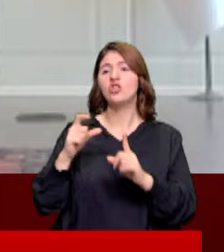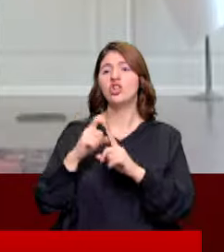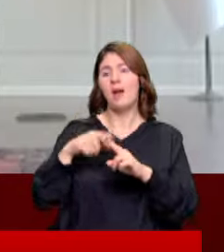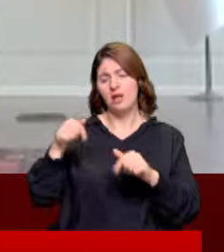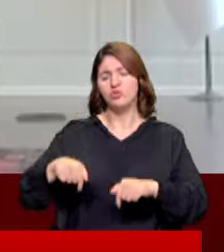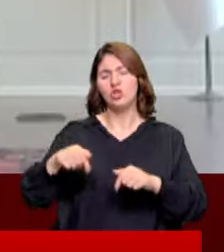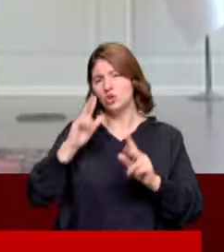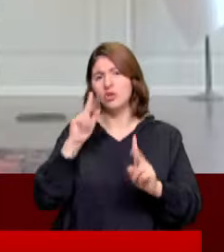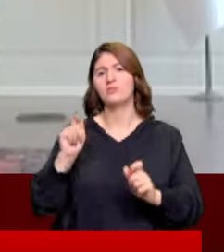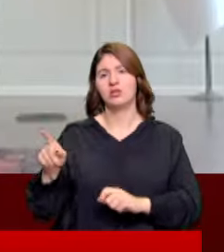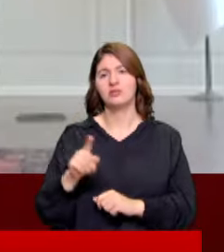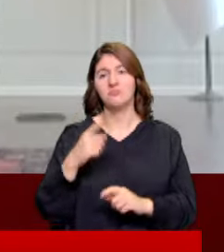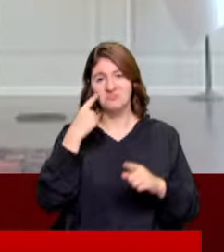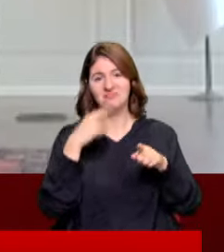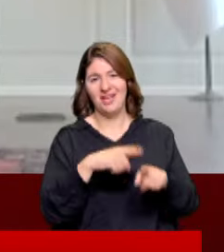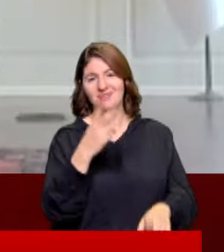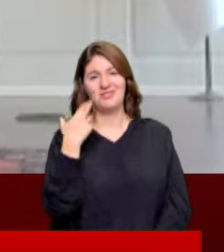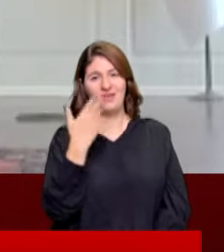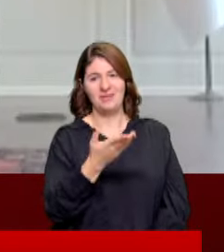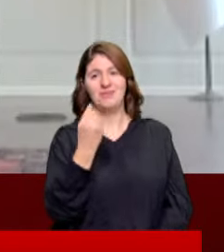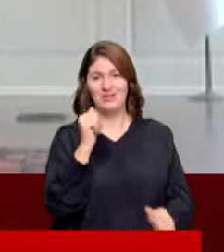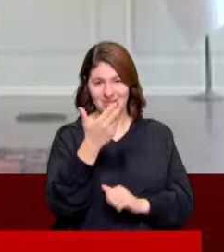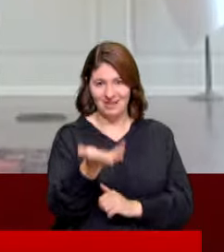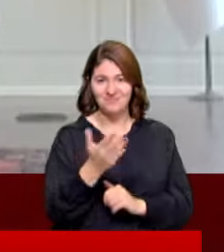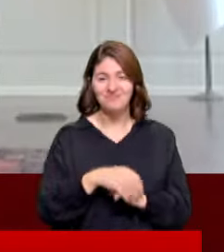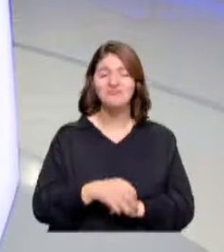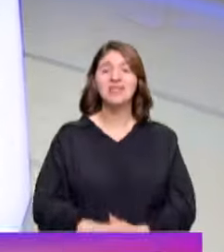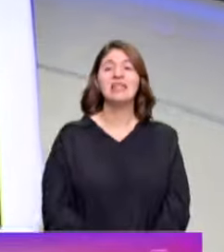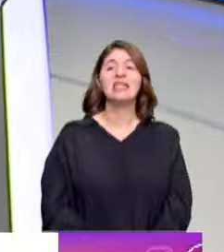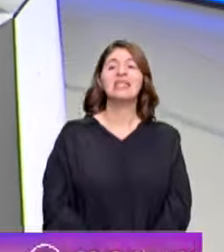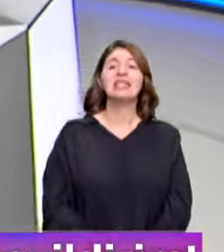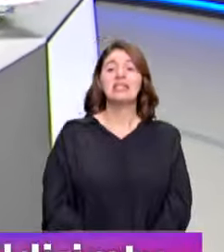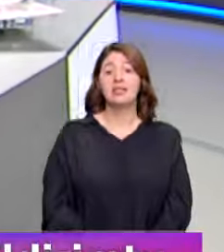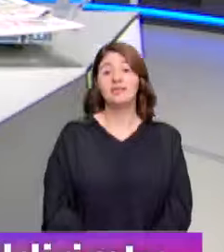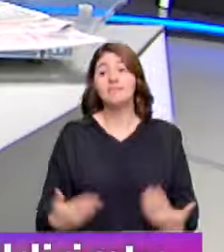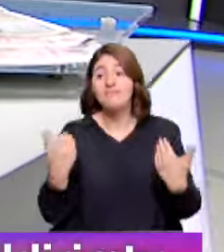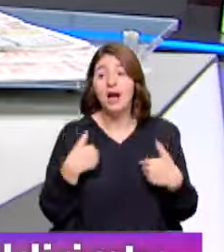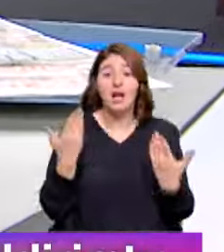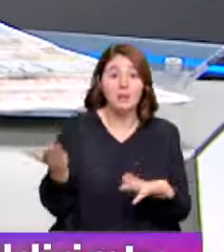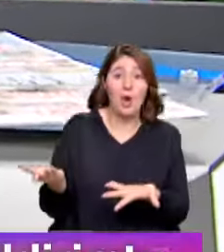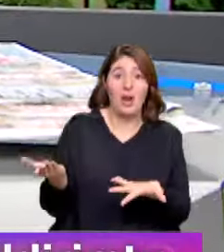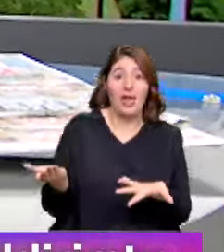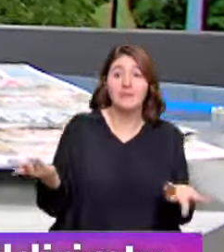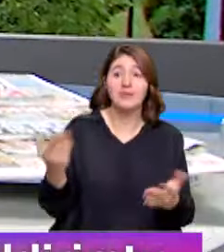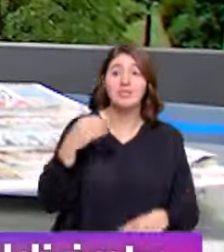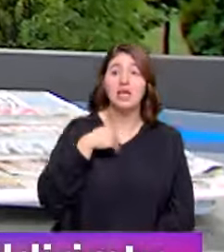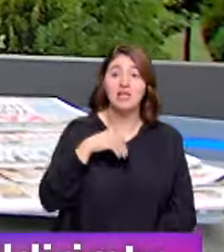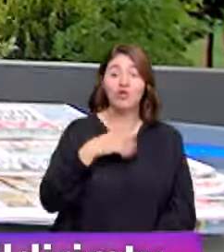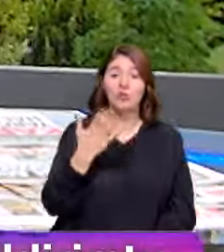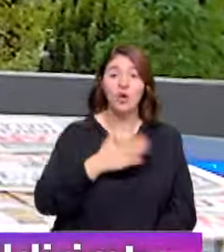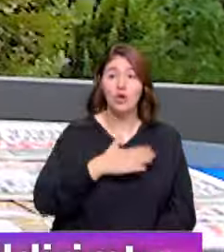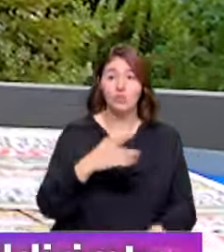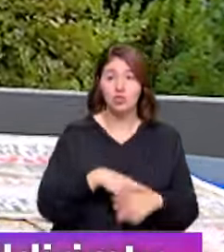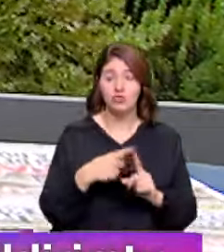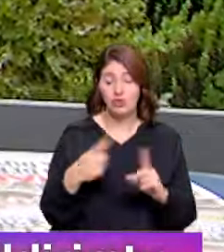Döşemealtı'nda göstereceğiz. Takipteyiz efendim. İyi günler. Durum böyle sevgili izleyiciler. Zannediyorum ki